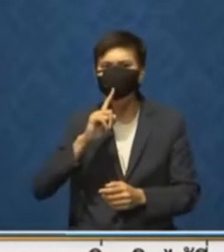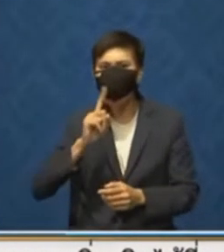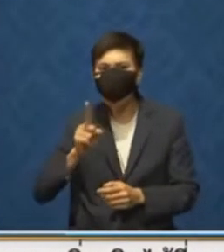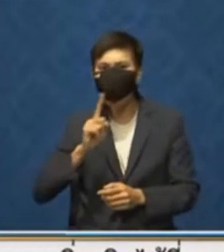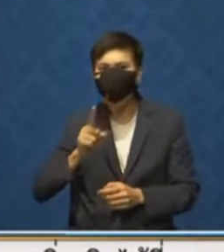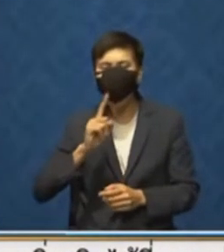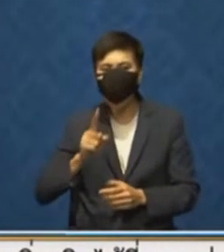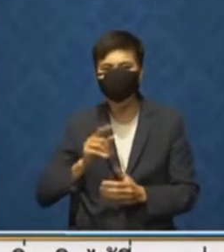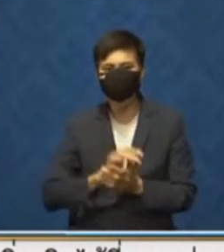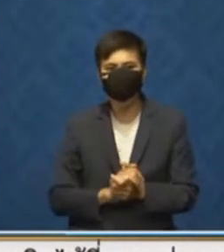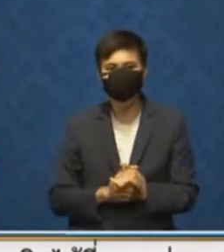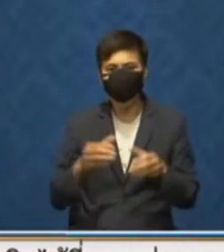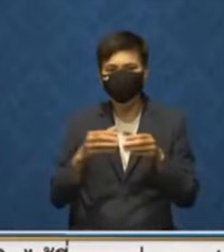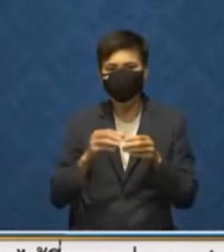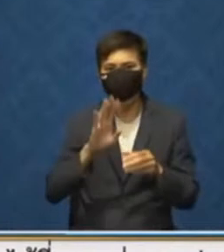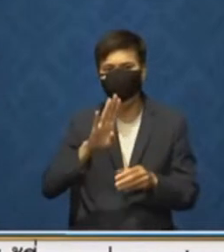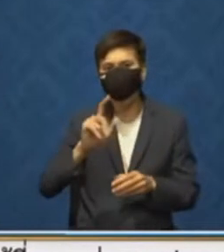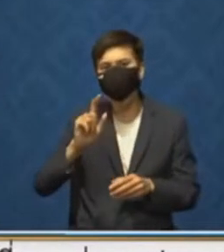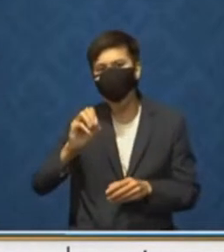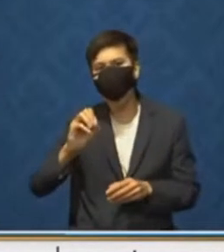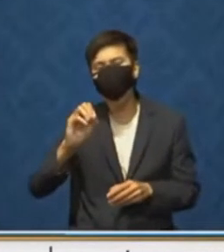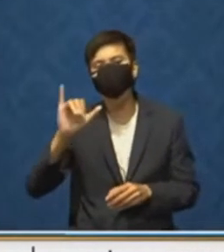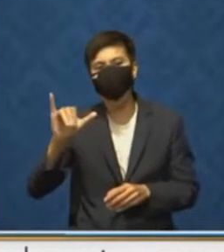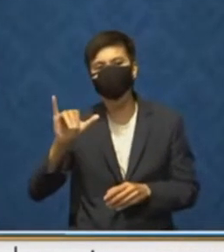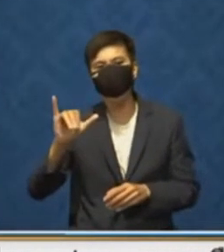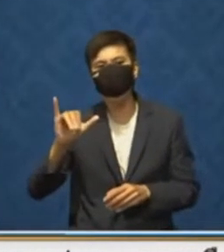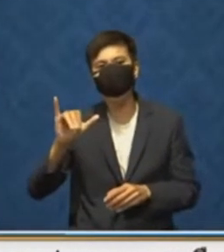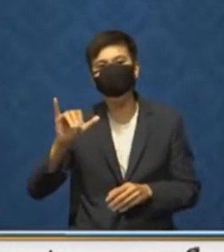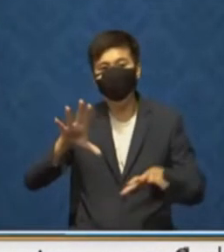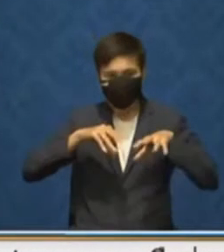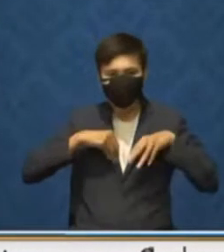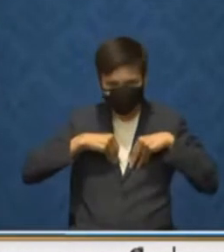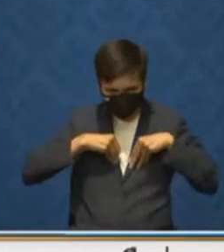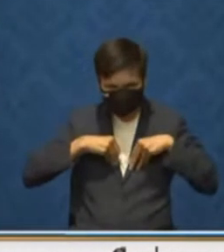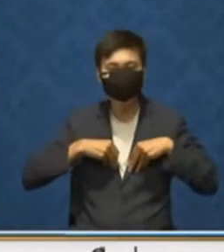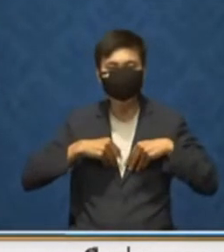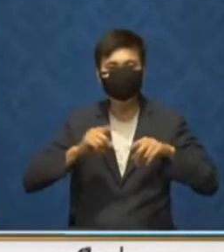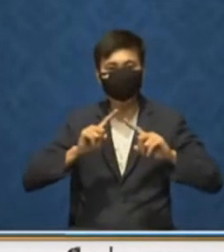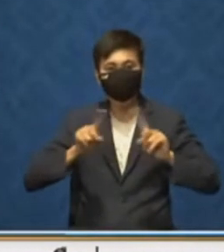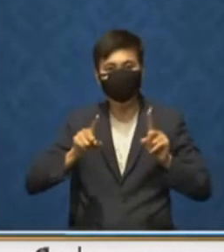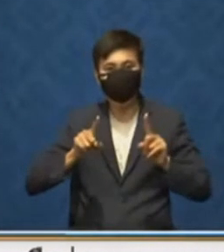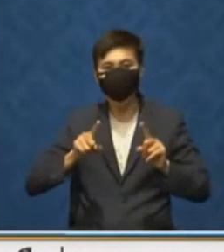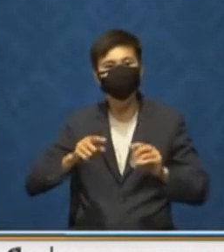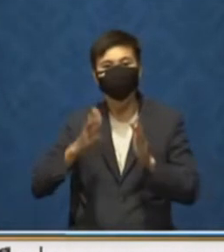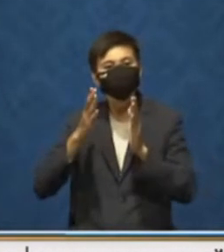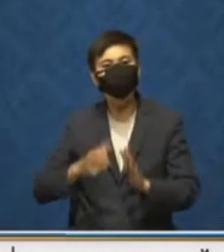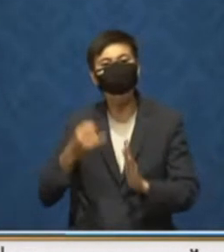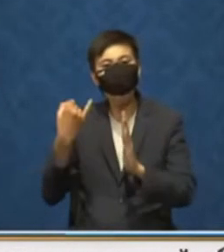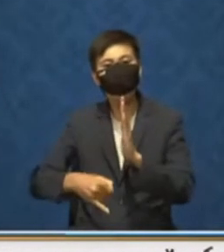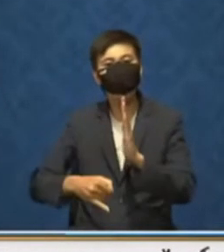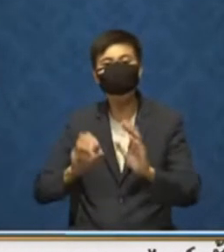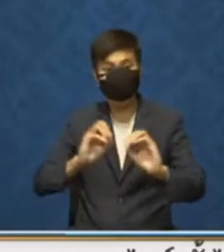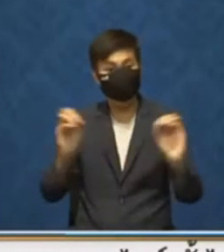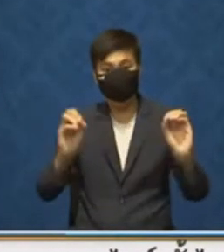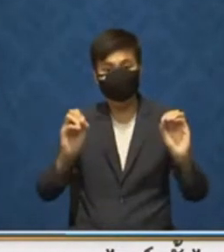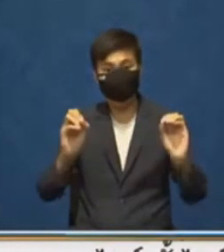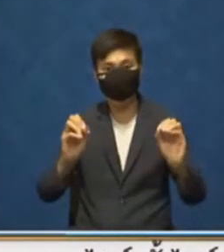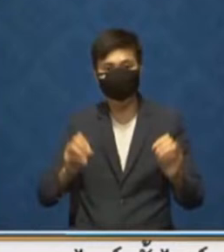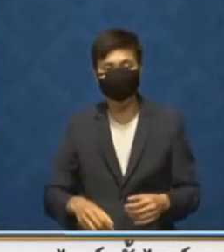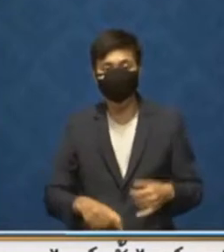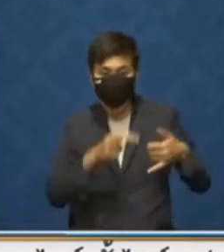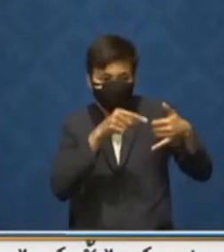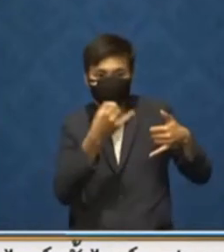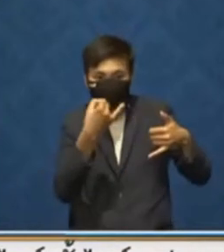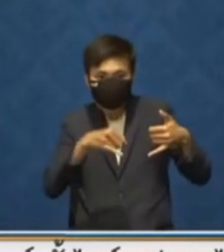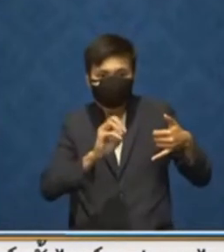บอยสตม.สตชบอกว่ายอมข้อสอบแต่ไม่มีคนผิดด้วยนะจับได้ทำไมไม่รับ